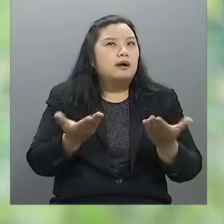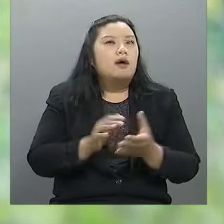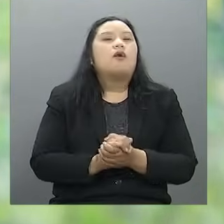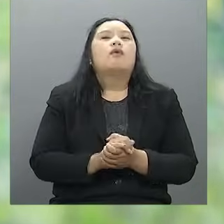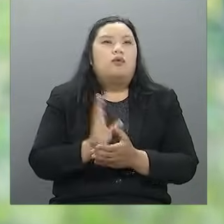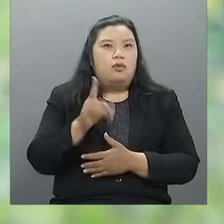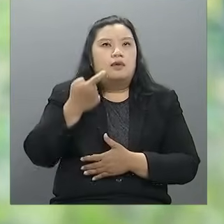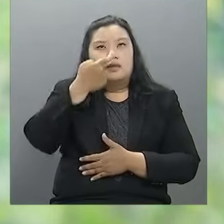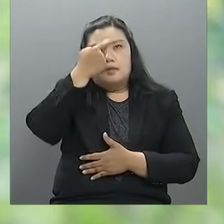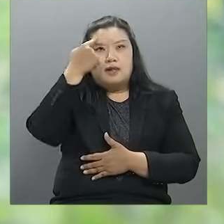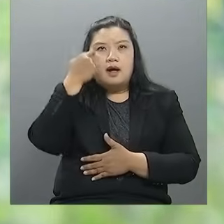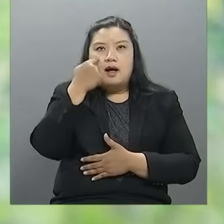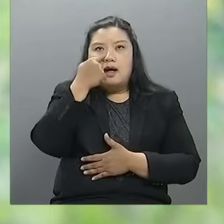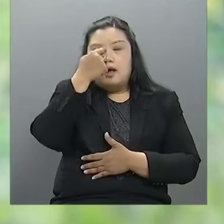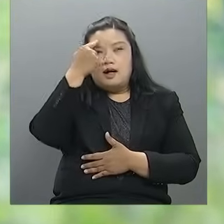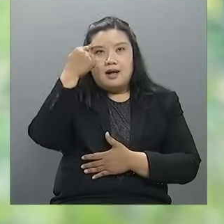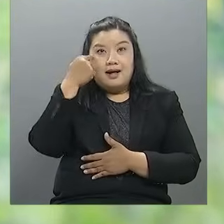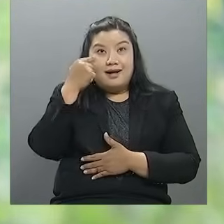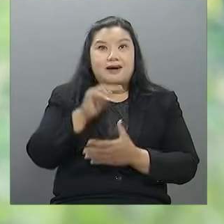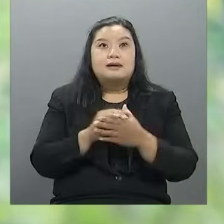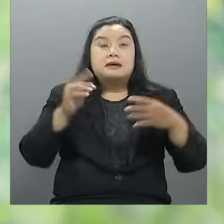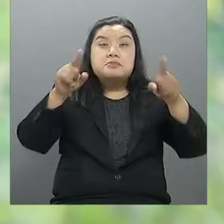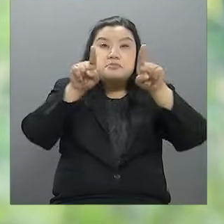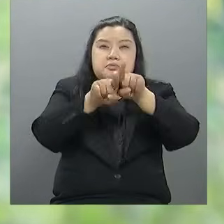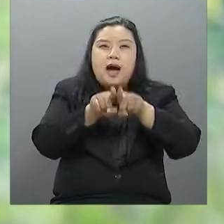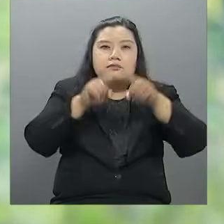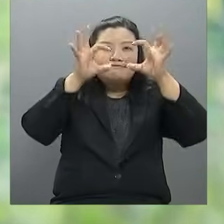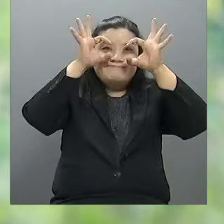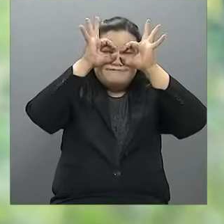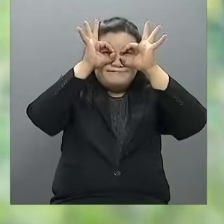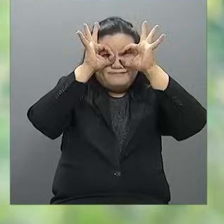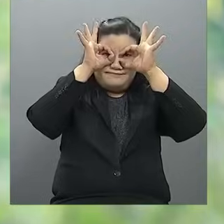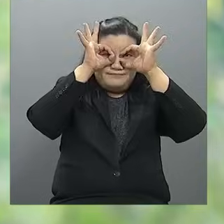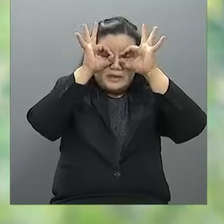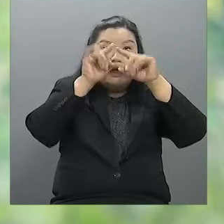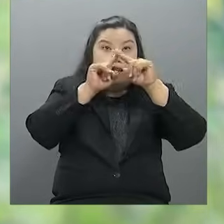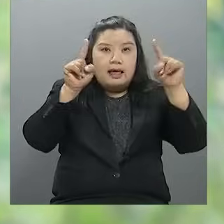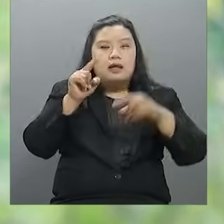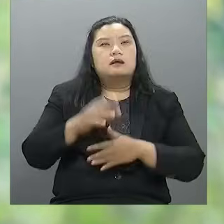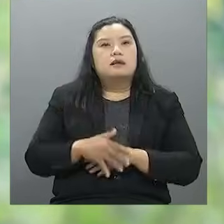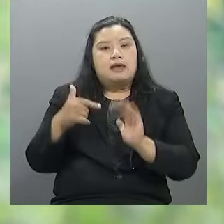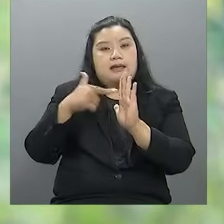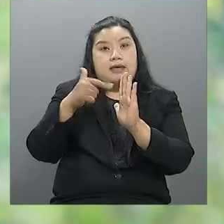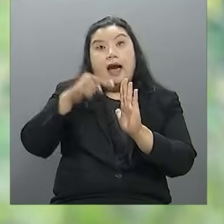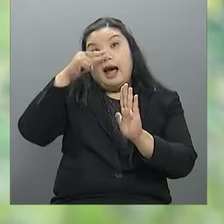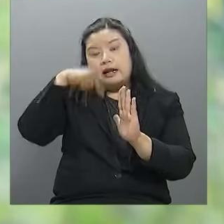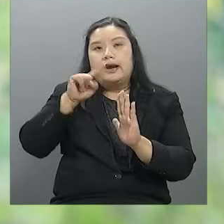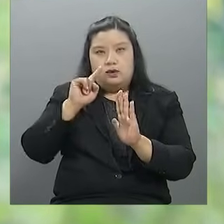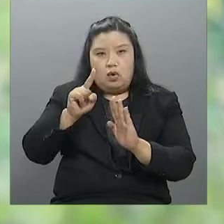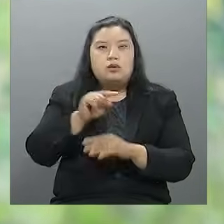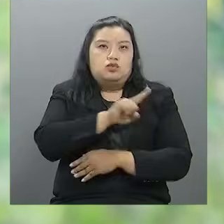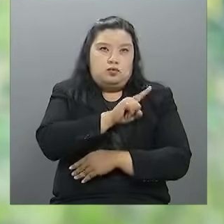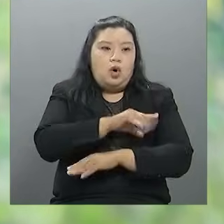มีวงโดนัก็คือตัวกลำดดงตามัวงกลมแต่เคาบอกวจุทแทแผนไทยกดจิ จะเป็จุดที่อยท่อน้ำตา